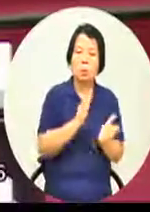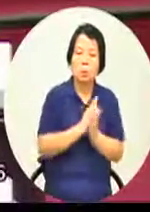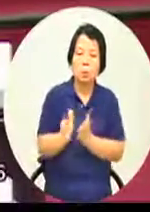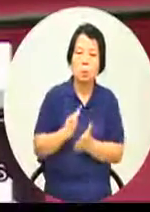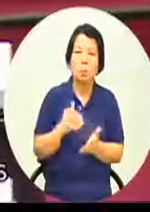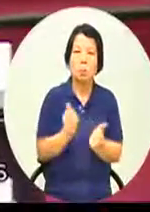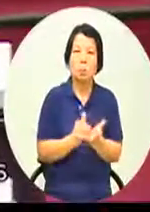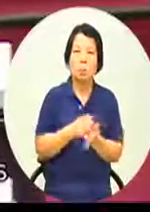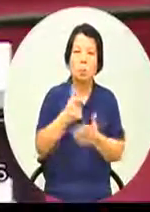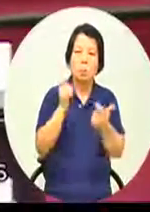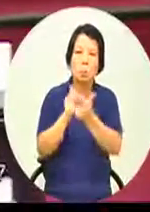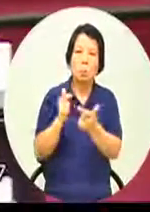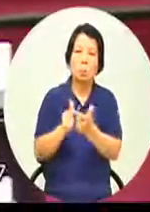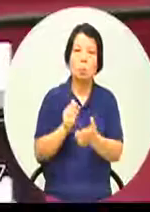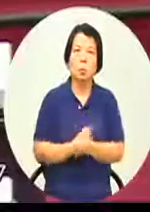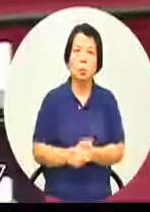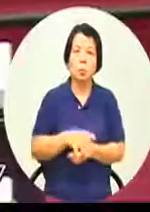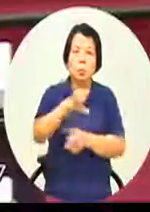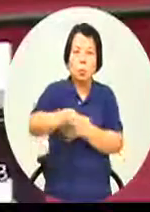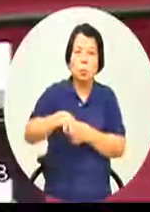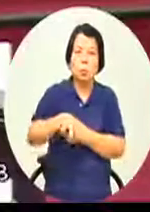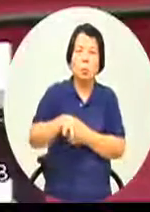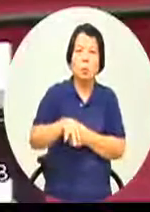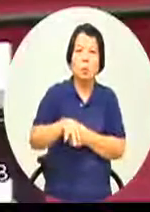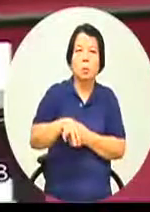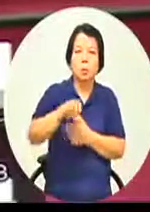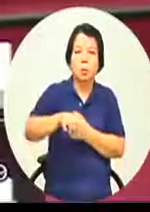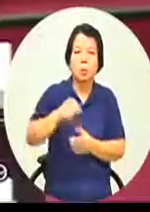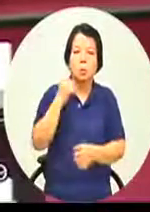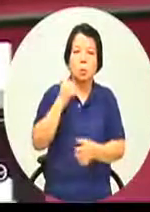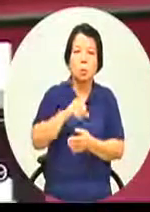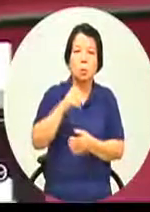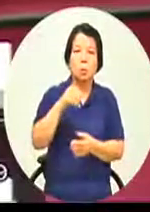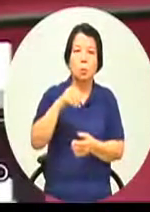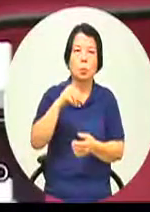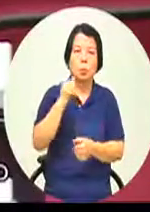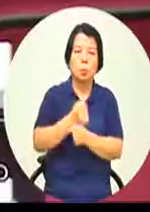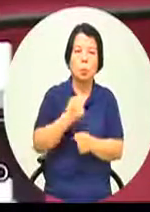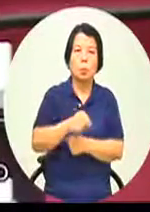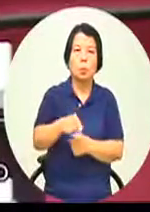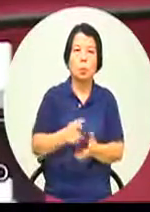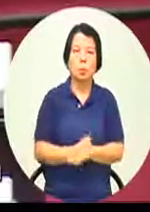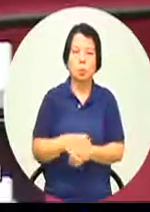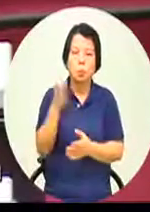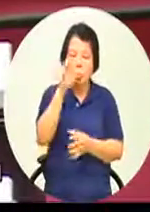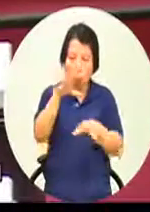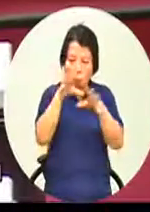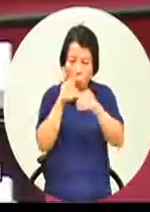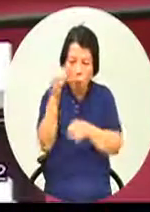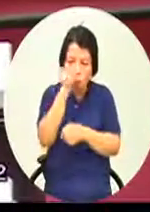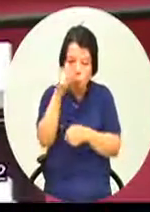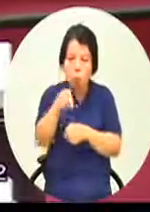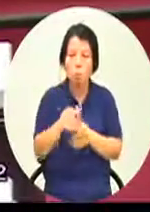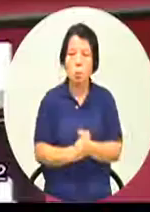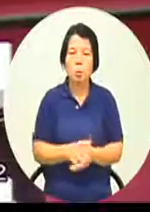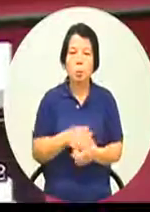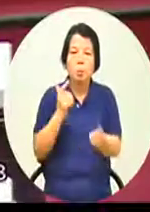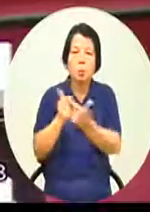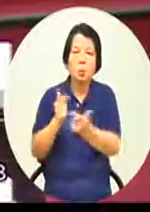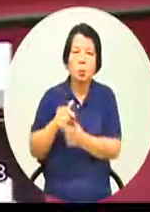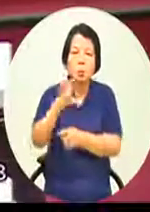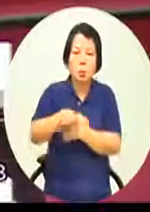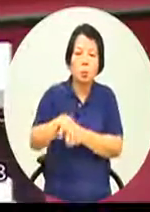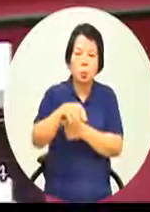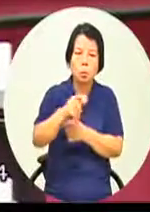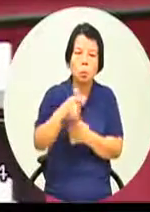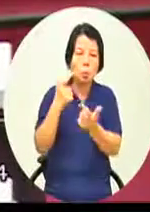其实很适合农作。那我有去找一些资料，那适合农作的真的非常的